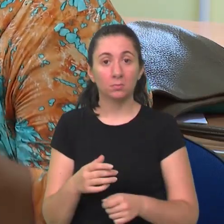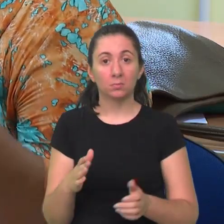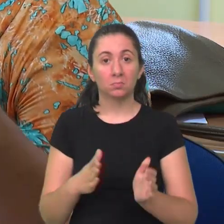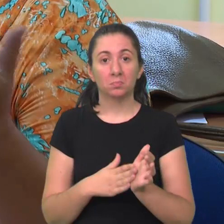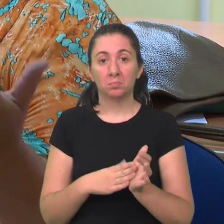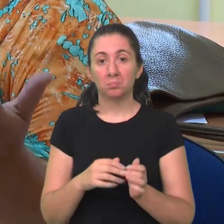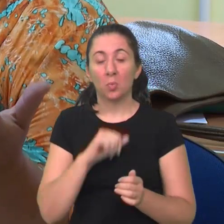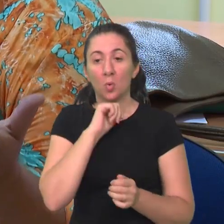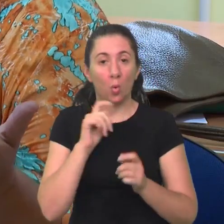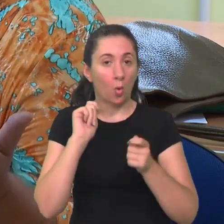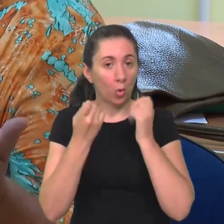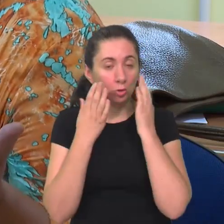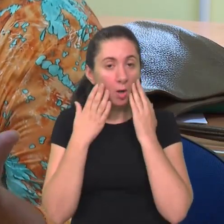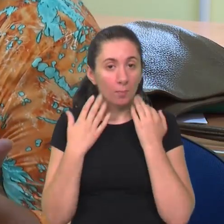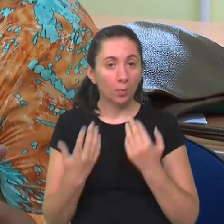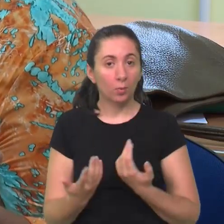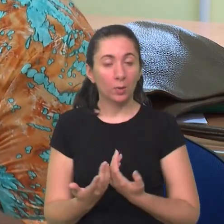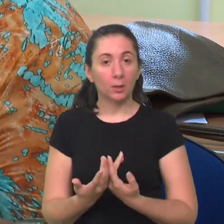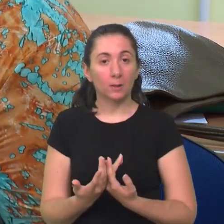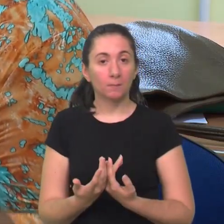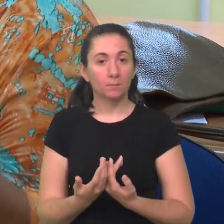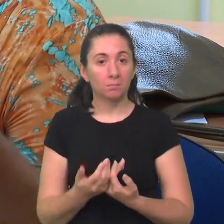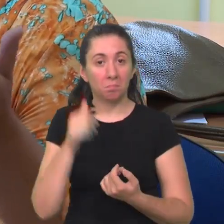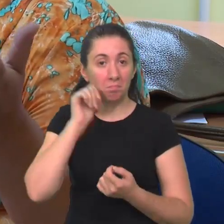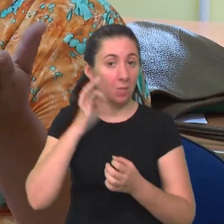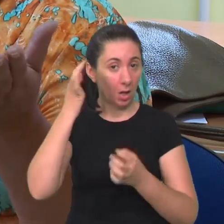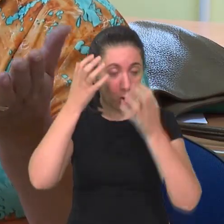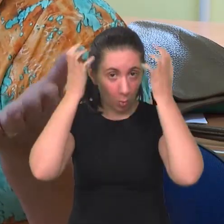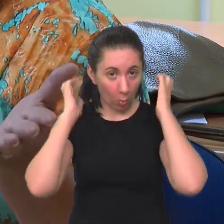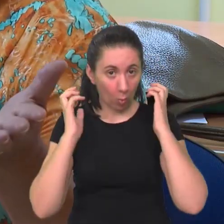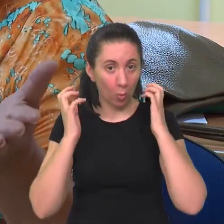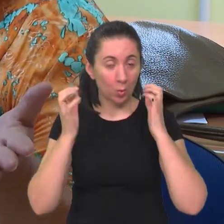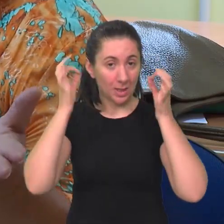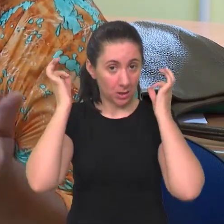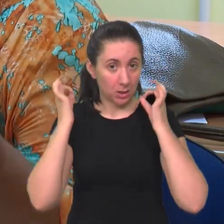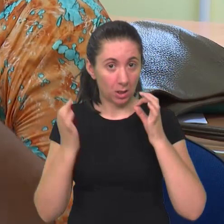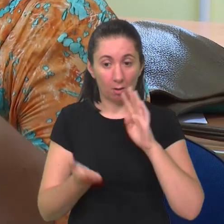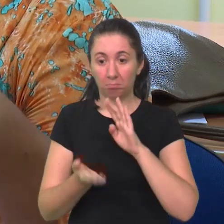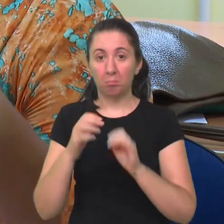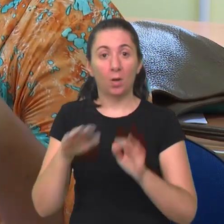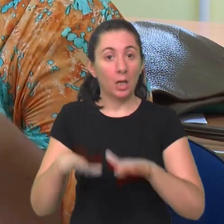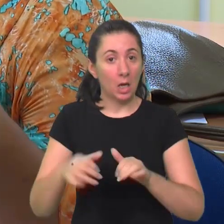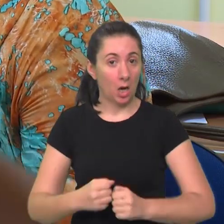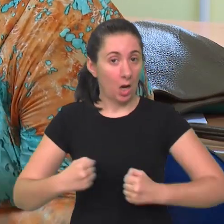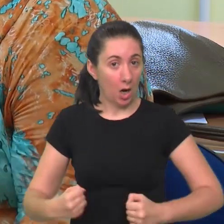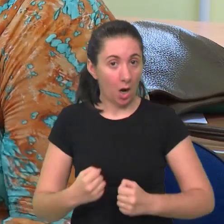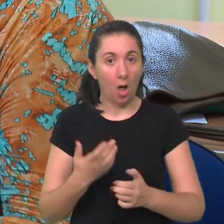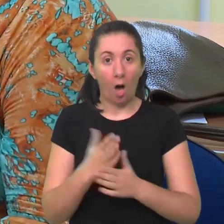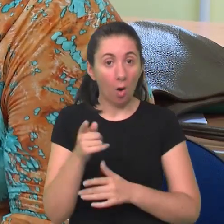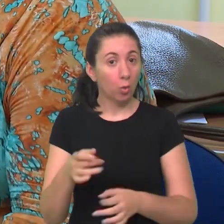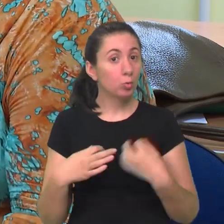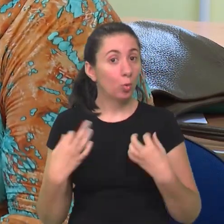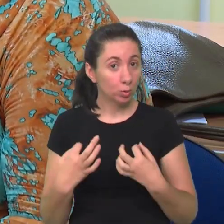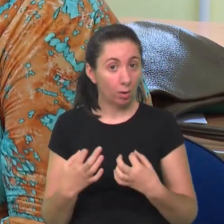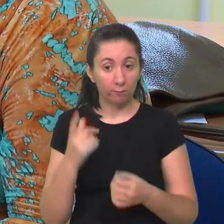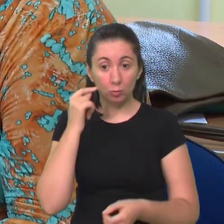zrelija koža, pa sjeda kosa, pa i malo viša kila, sve to ako je to zdravlje